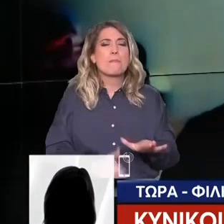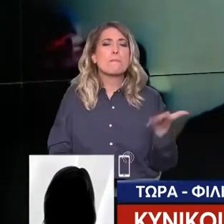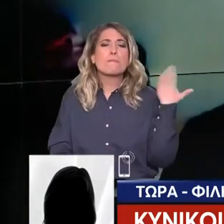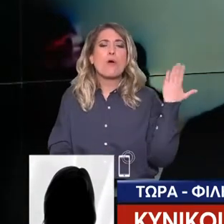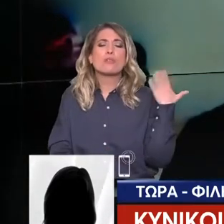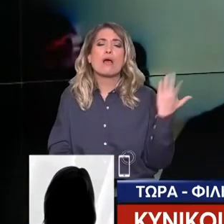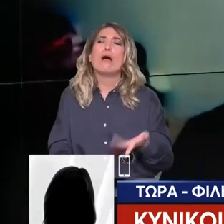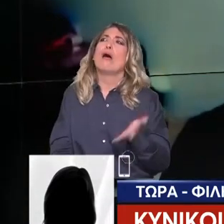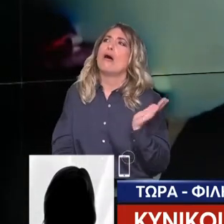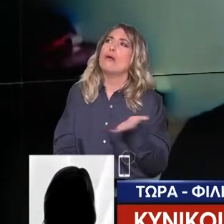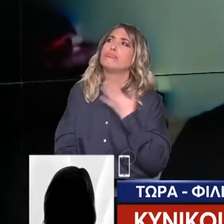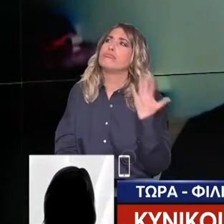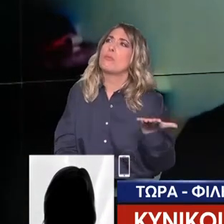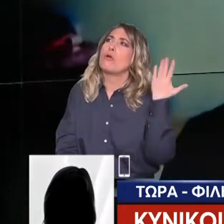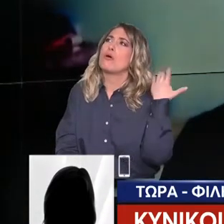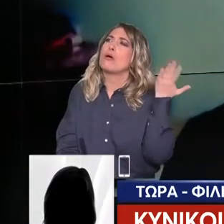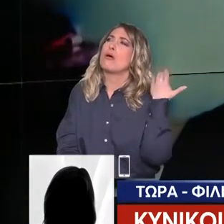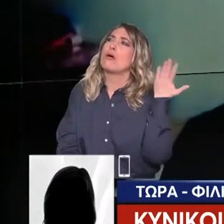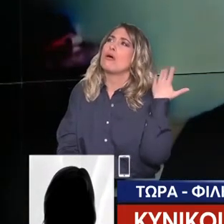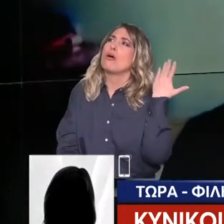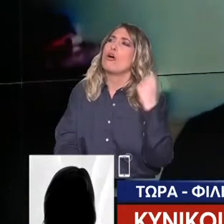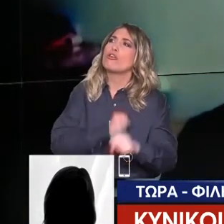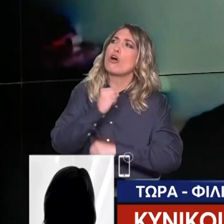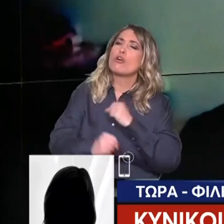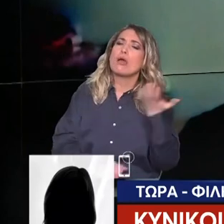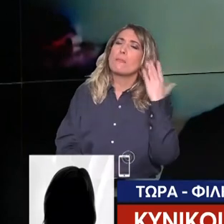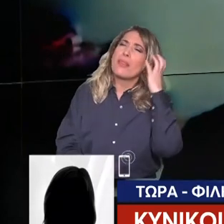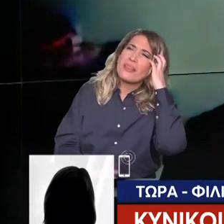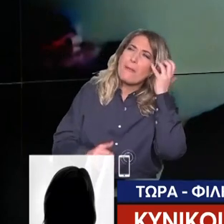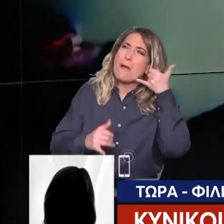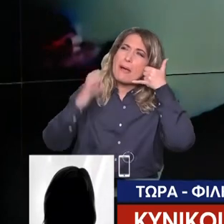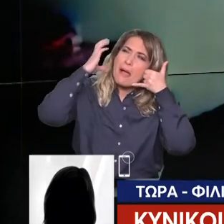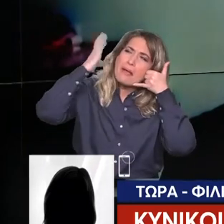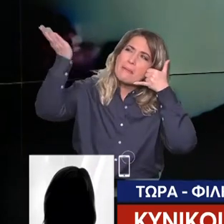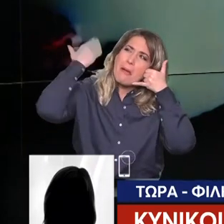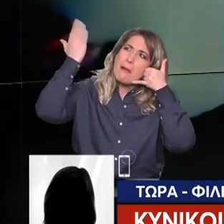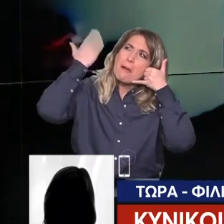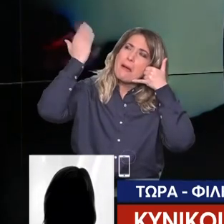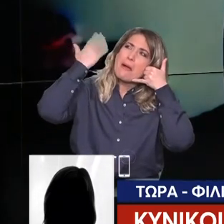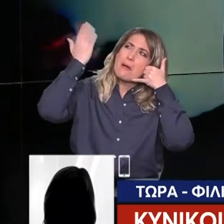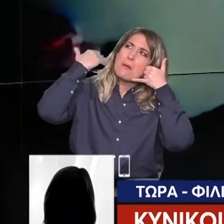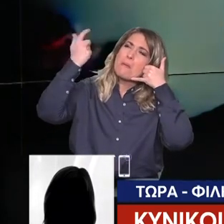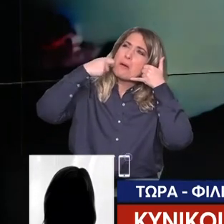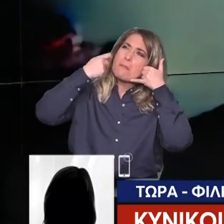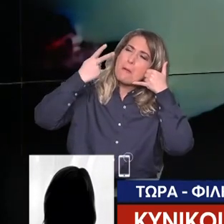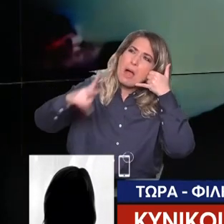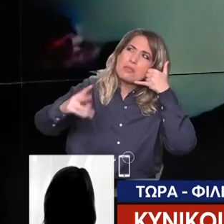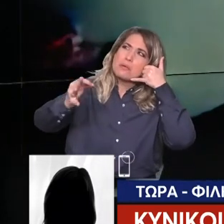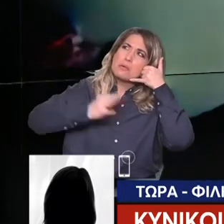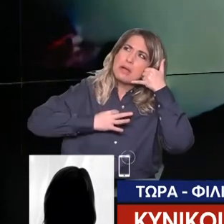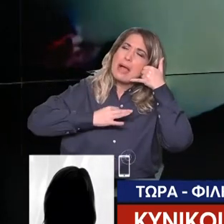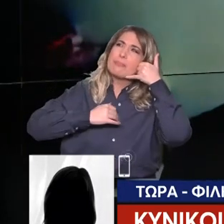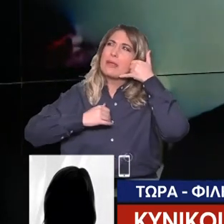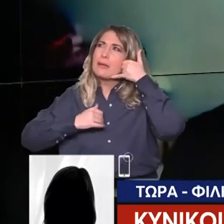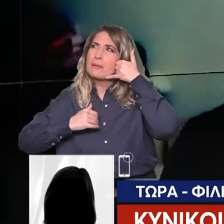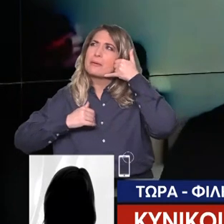Έχει πάρα πολλά χρόνια. Ήταν από ό,τι θυμάμαι και μου είχε πει και η μητέρα του,